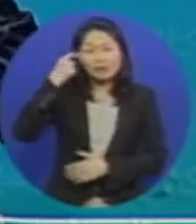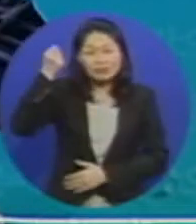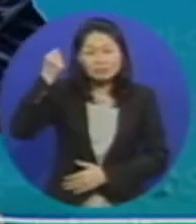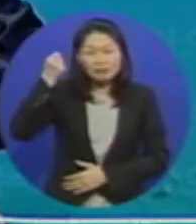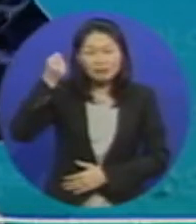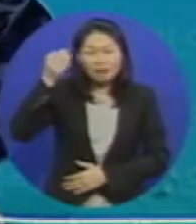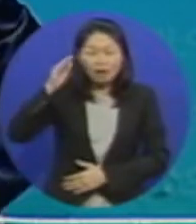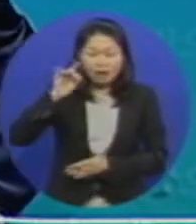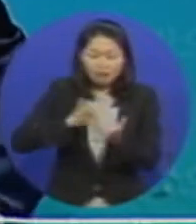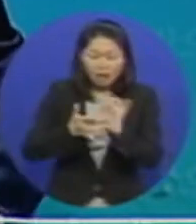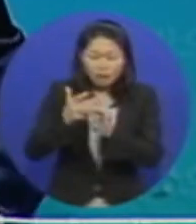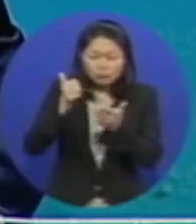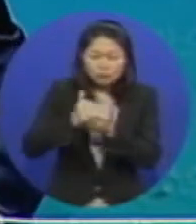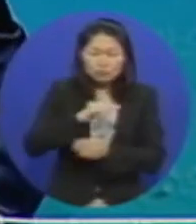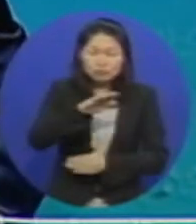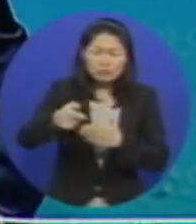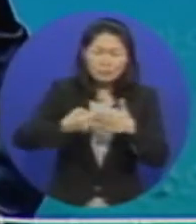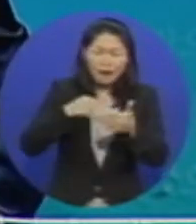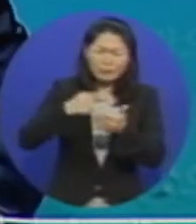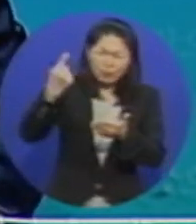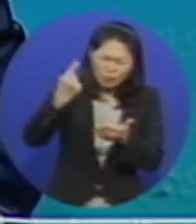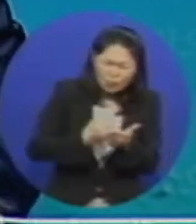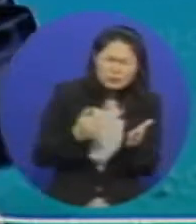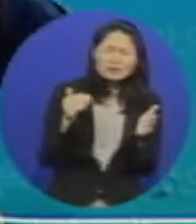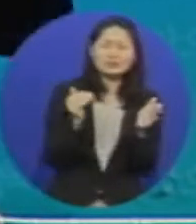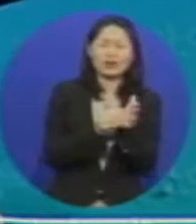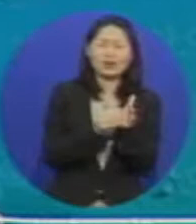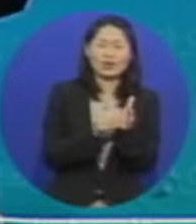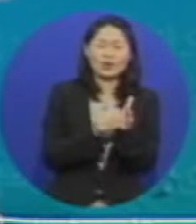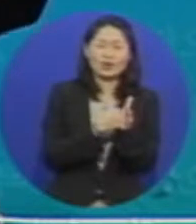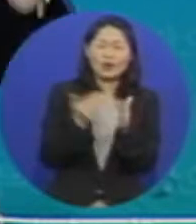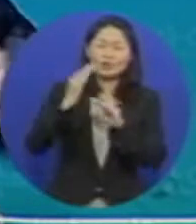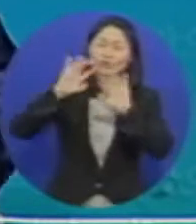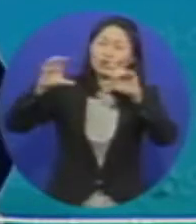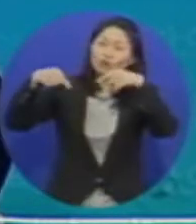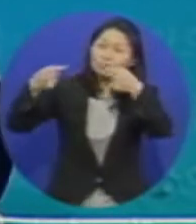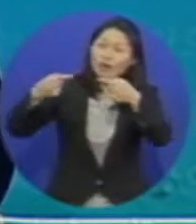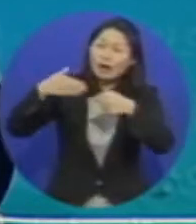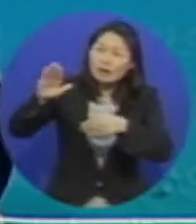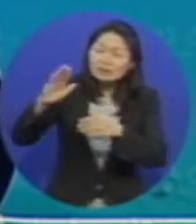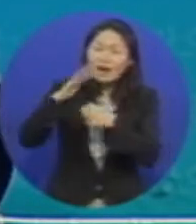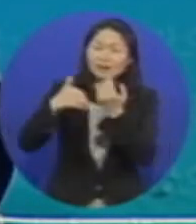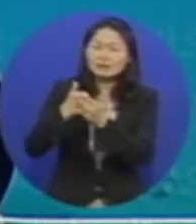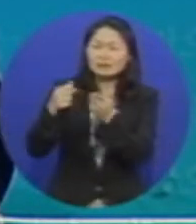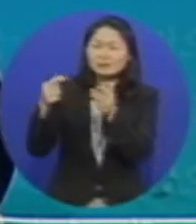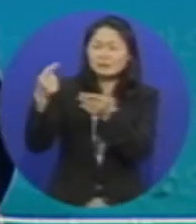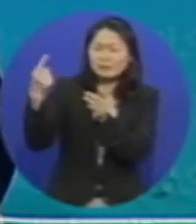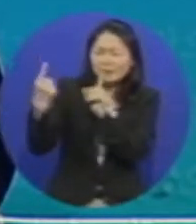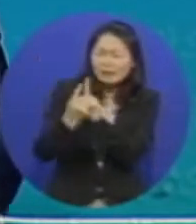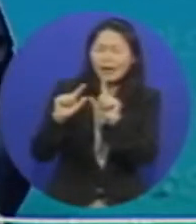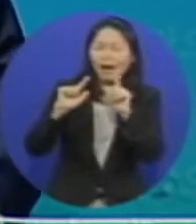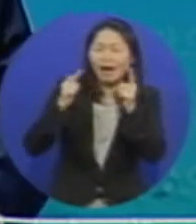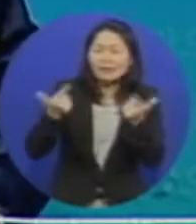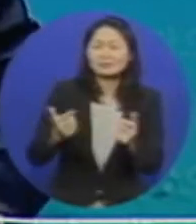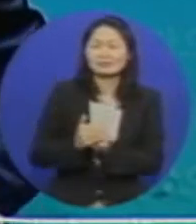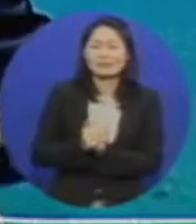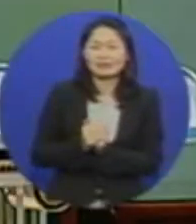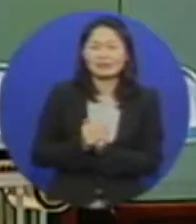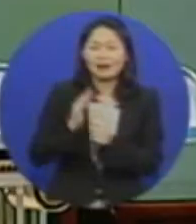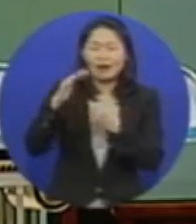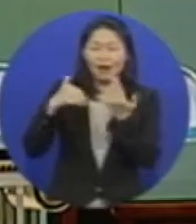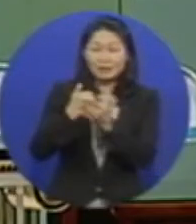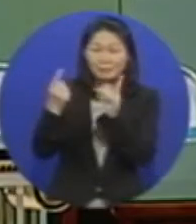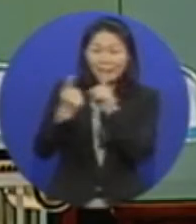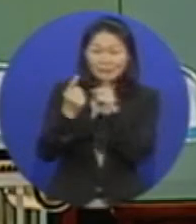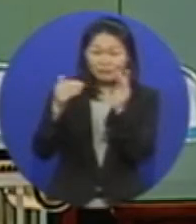예수님 우리 마음에 오셨어요 천국에 가서 만 하나님께 없는 게 아니란 말입니다 하나님 만나 뵈면